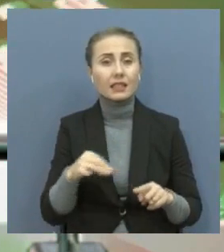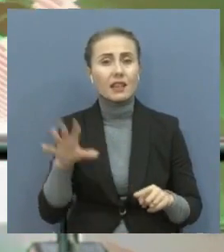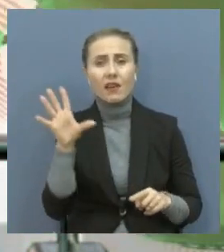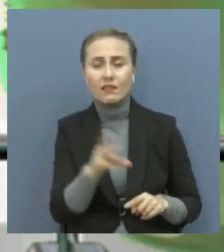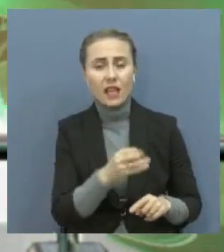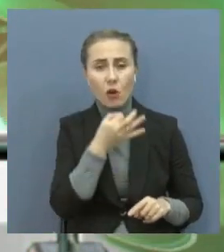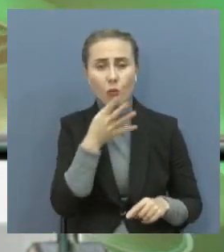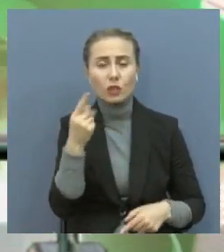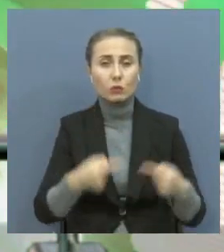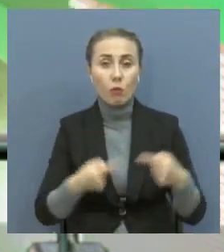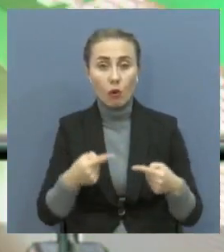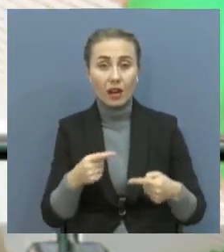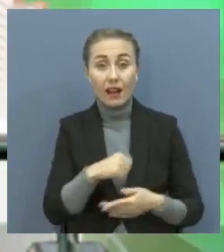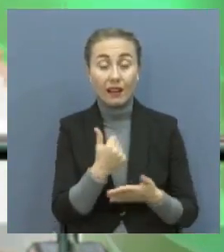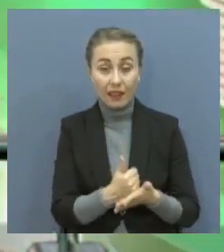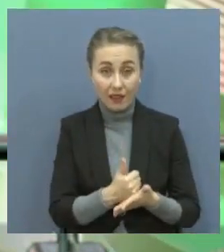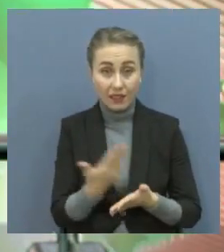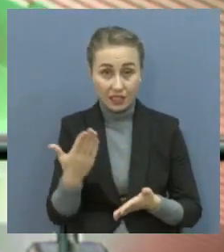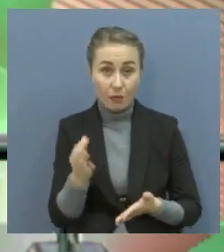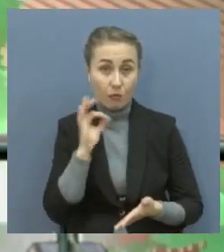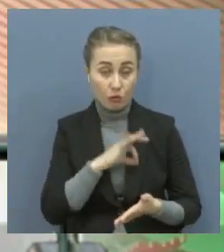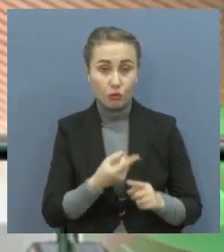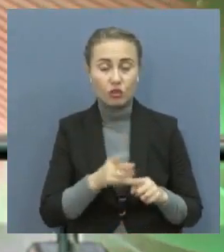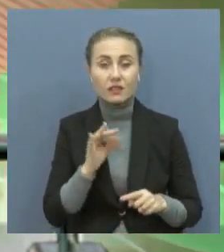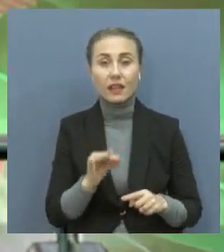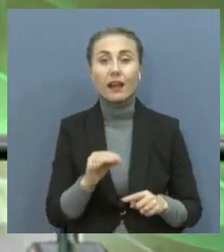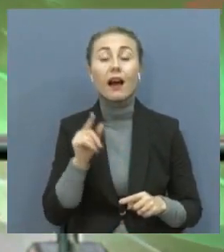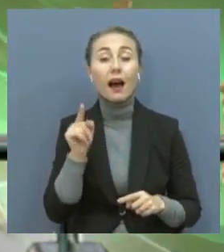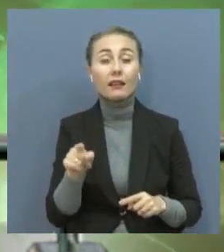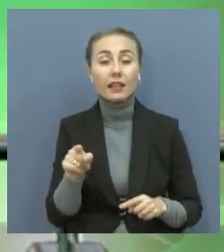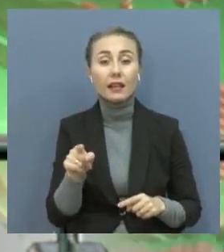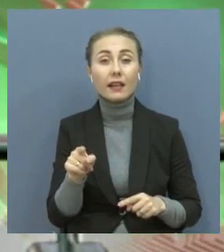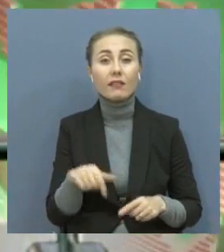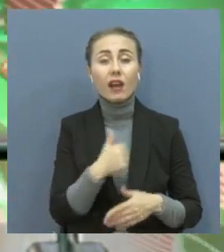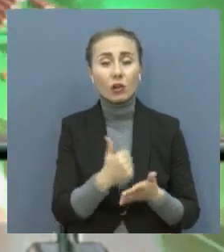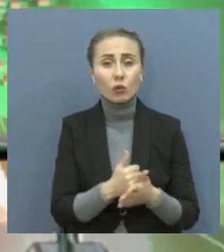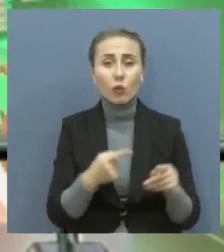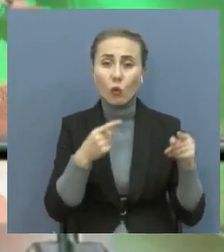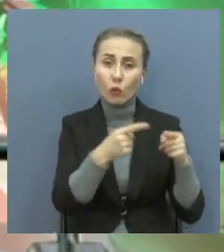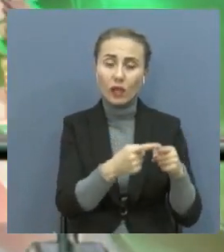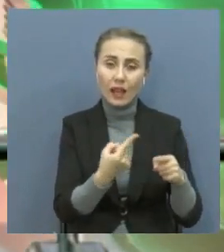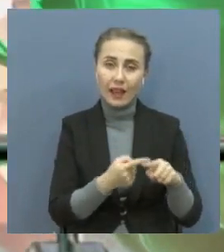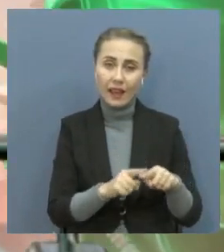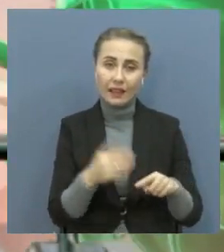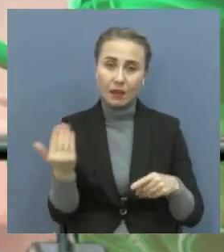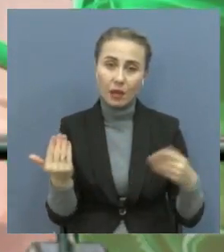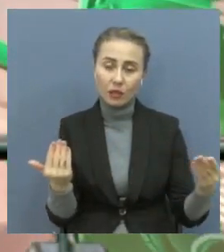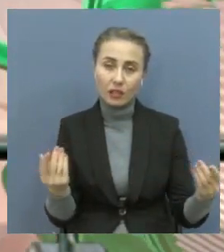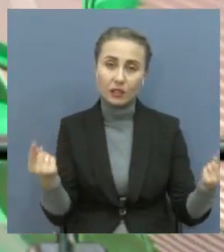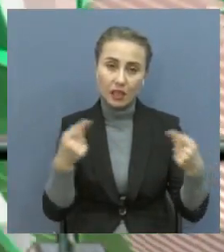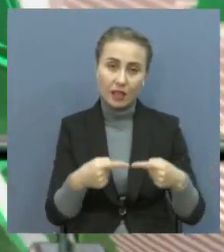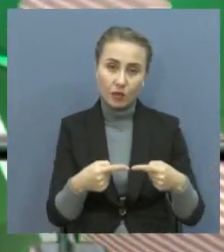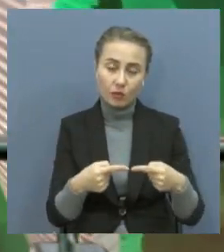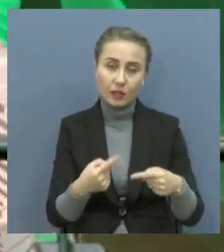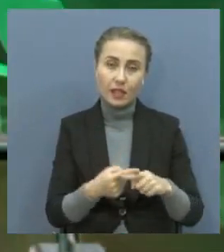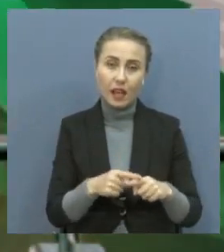в любых спорах. Одним из главных ее преимуществ является то, что во главу угла ставится обоюдность. Глубже этот